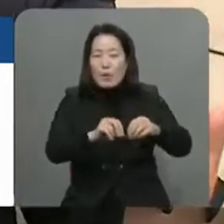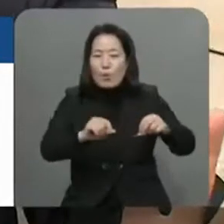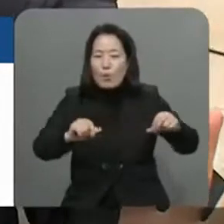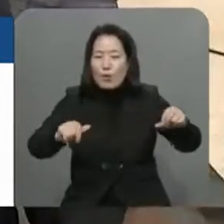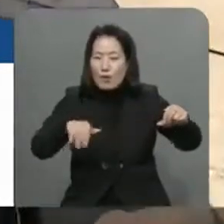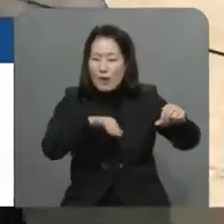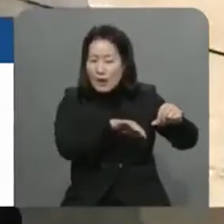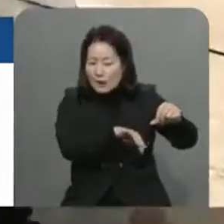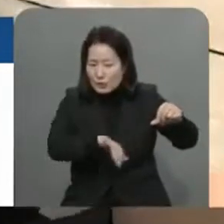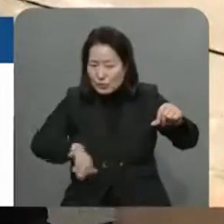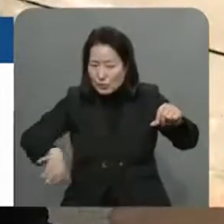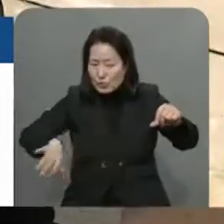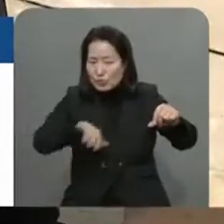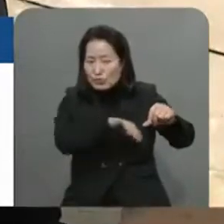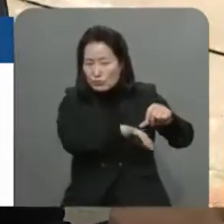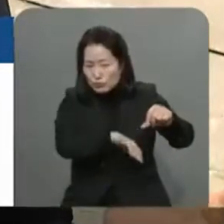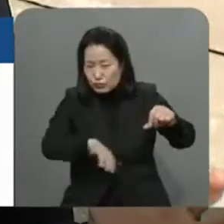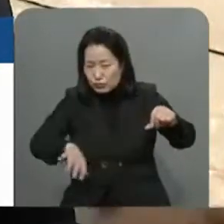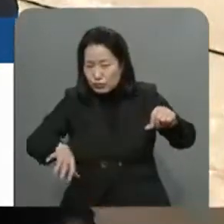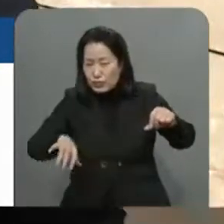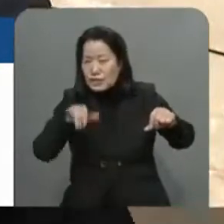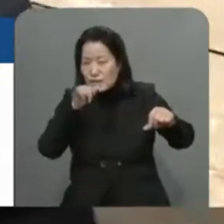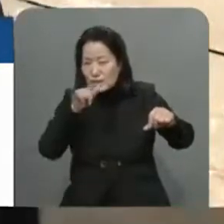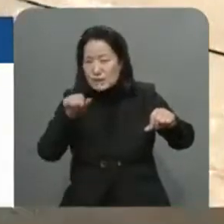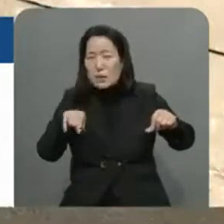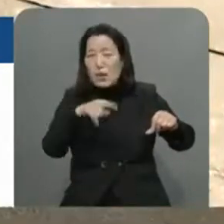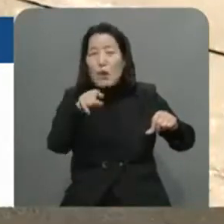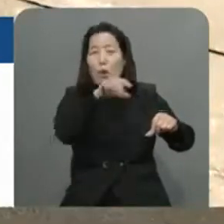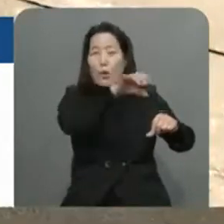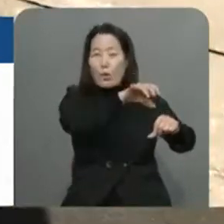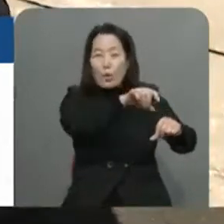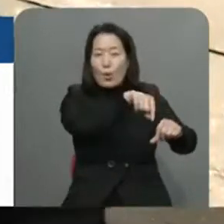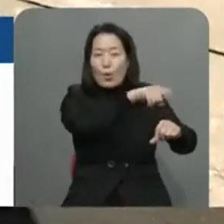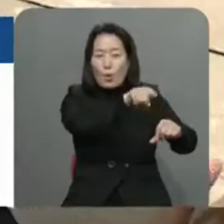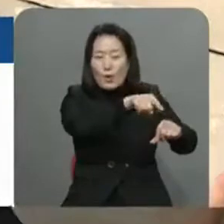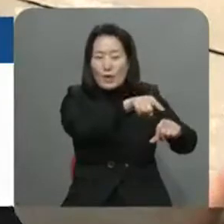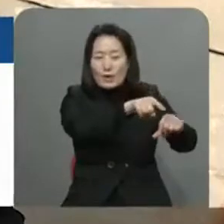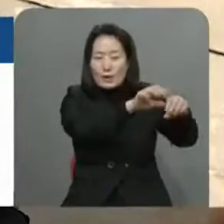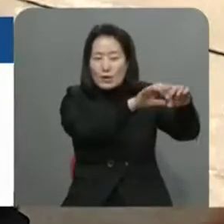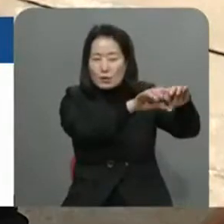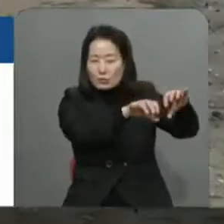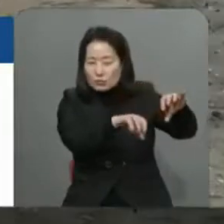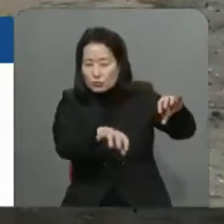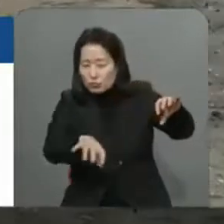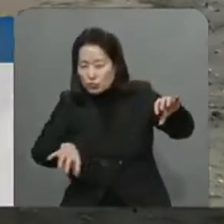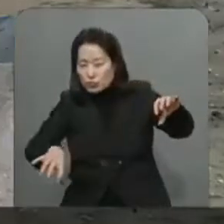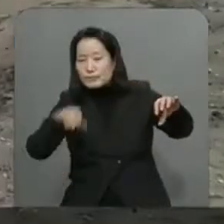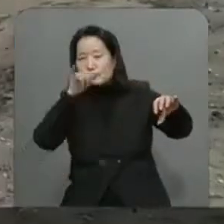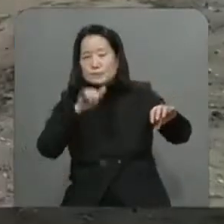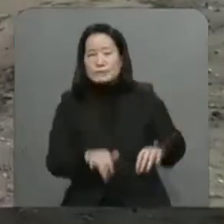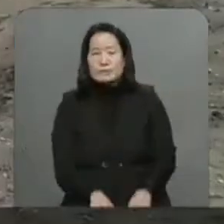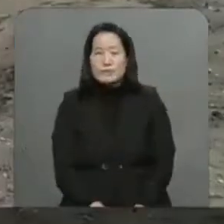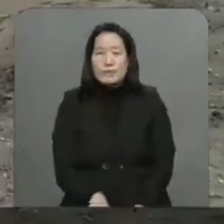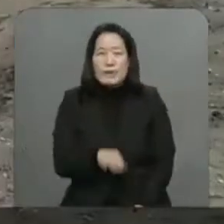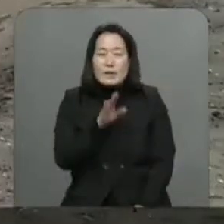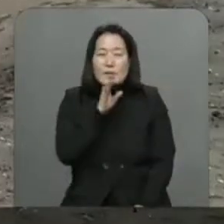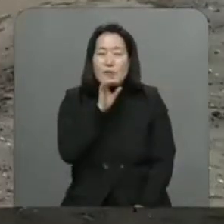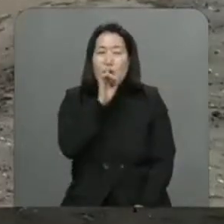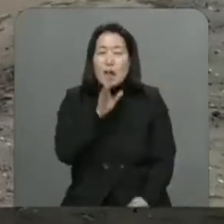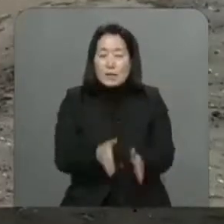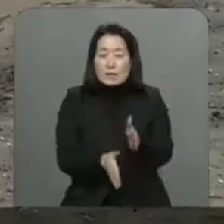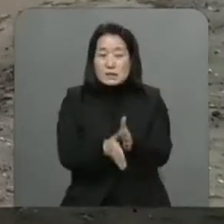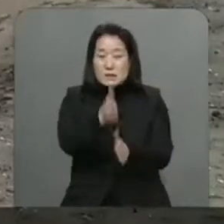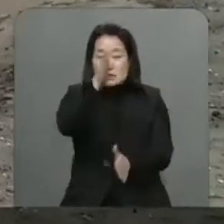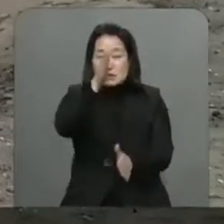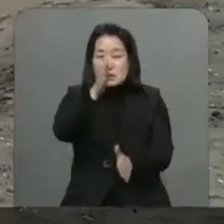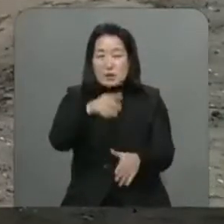하게 되는 거예요 그 모래가 어디서 온 옆 하면은 이쪽에는 머리가 탄압 쪽으로 내려 간다는 거죠 실제로 강릉시에 따르면